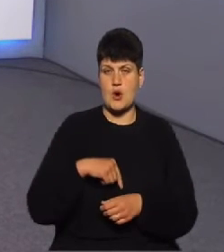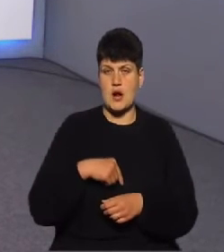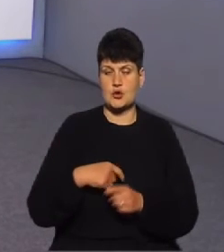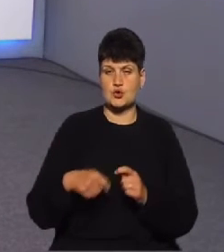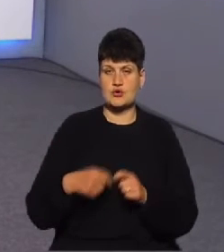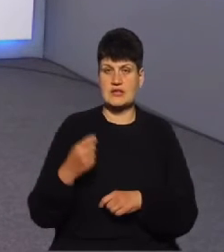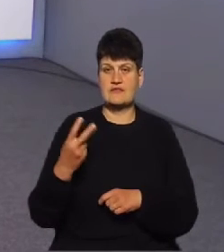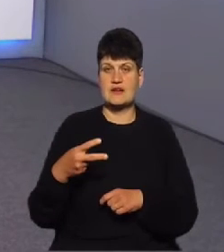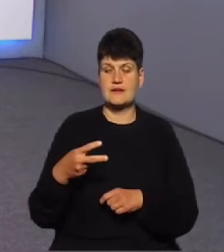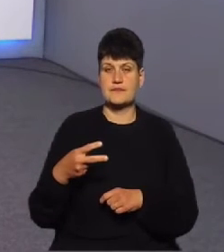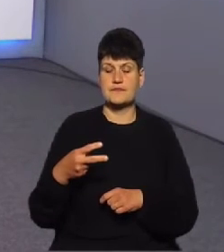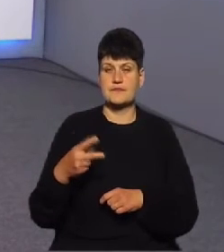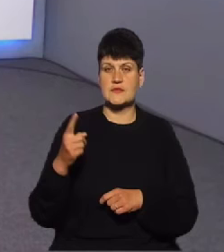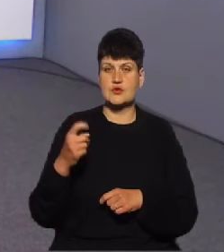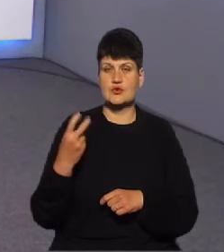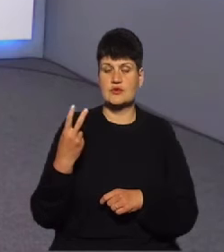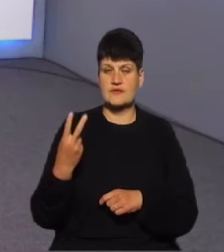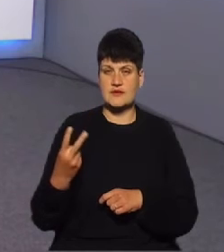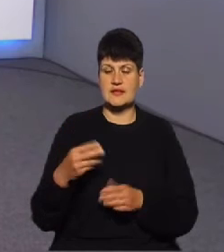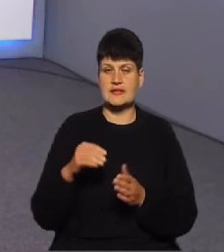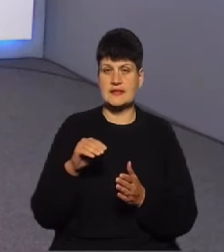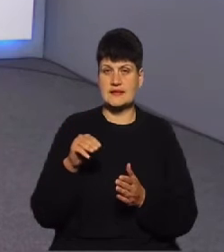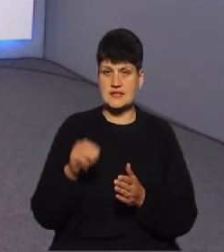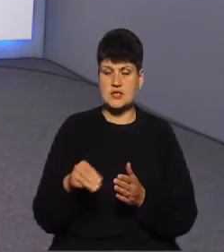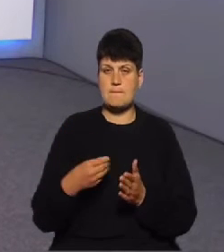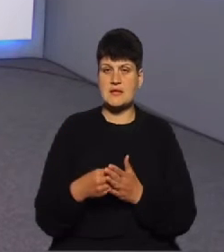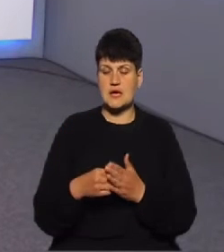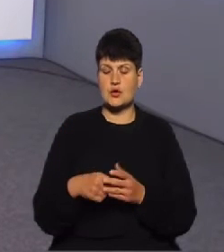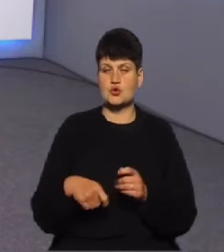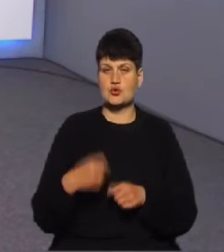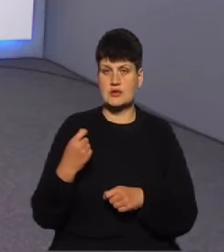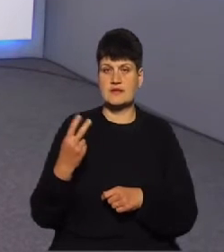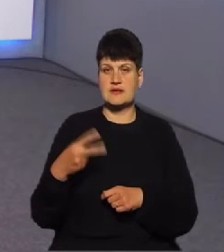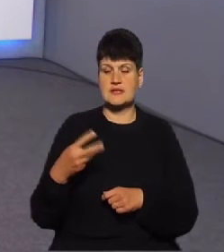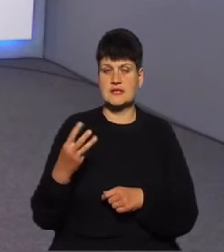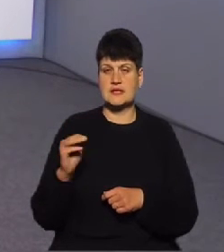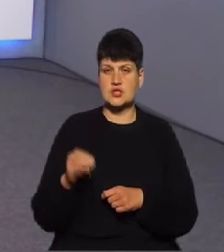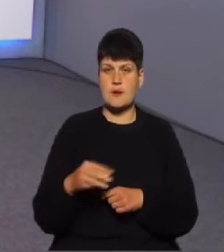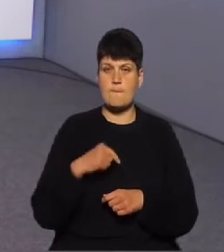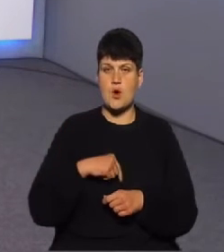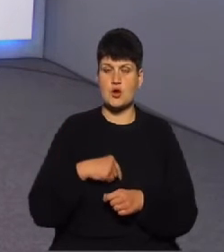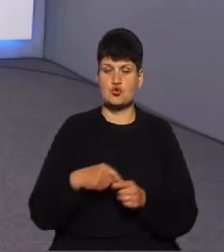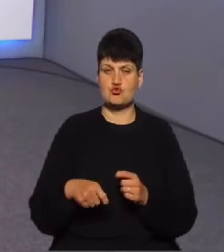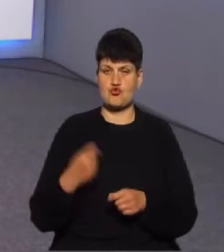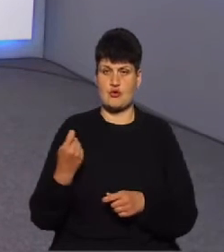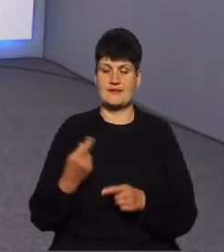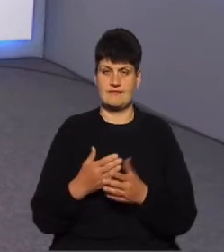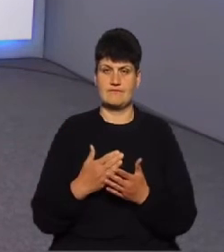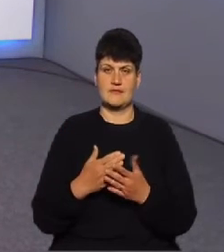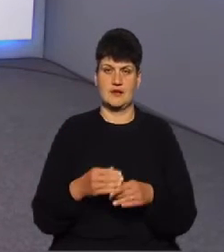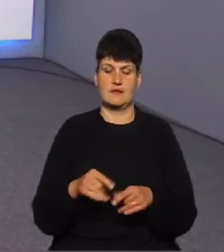тисячі, 102 тисячі матеріальної шкоди, перепрошую, і 23 тисячі гривень моральної шкоди. Тобто, ну, є прецеденти, і попри це